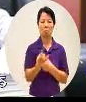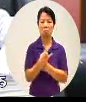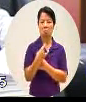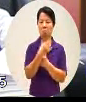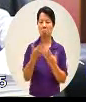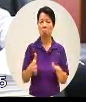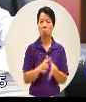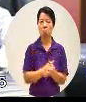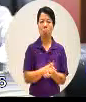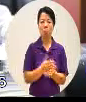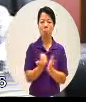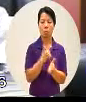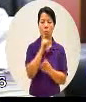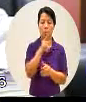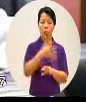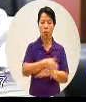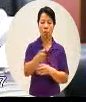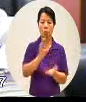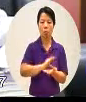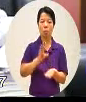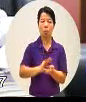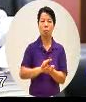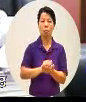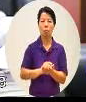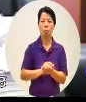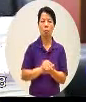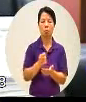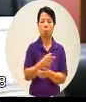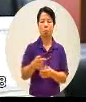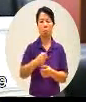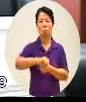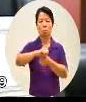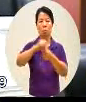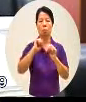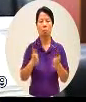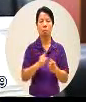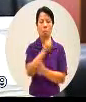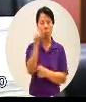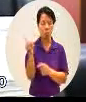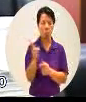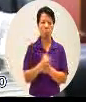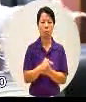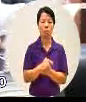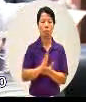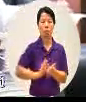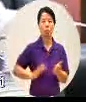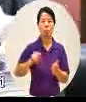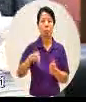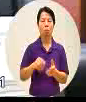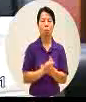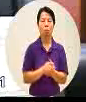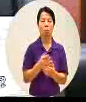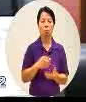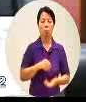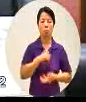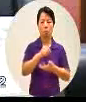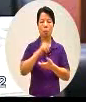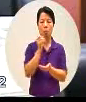你讲哎，这个负债会这样子日益严重，不是一天造成的。那刚刚本席跟你提点了这么